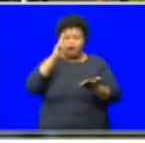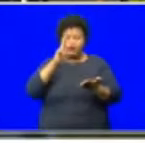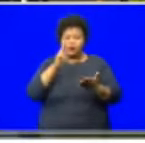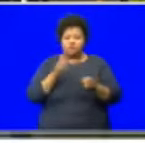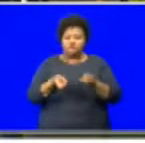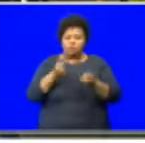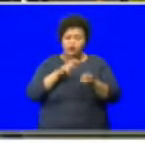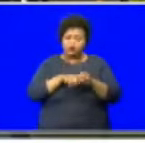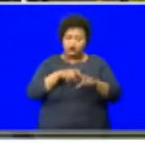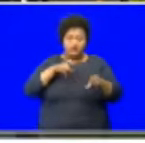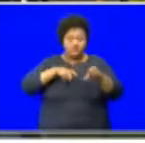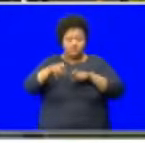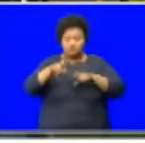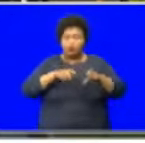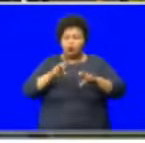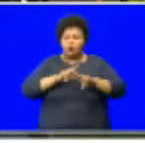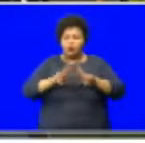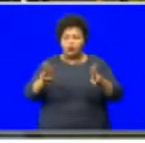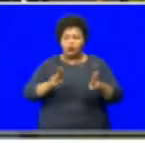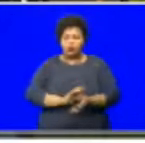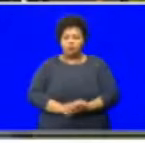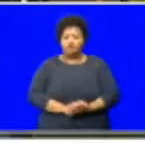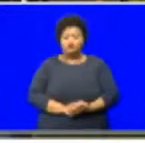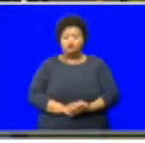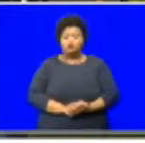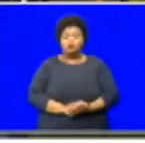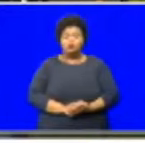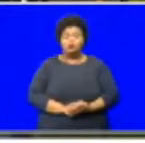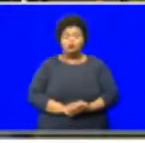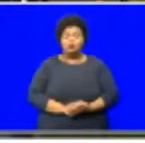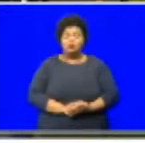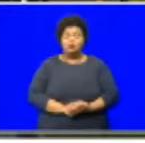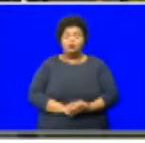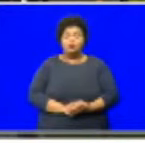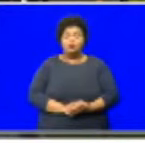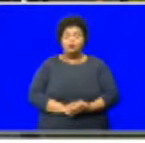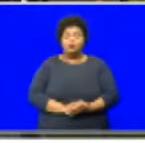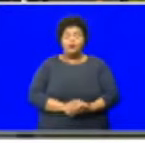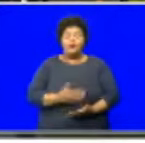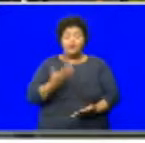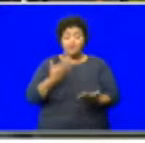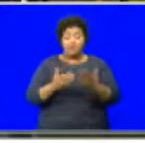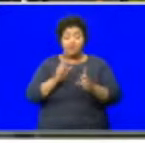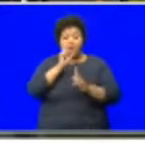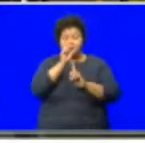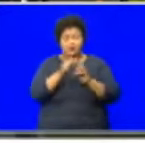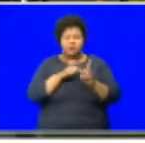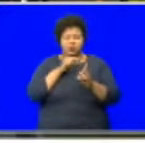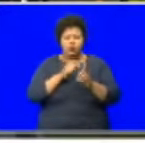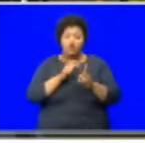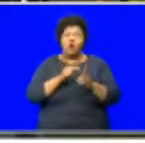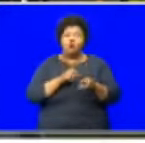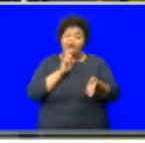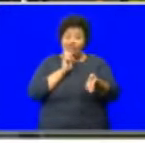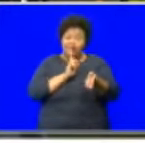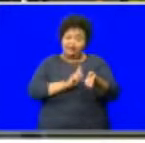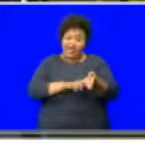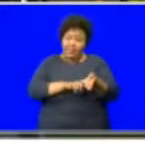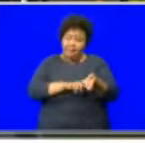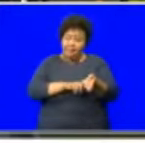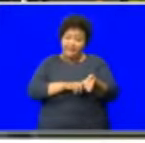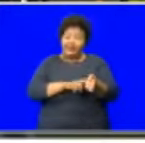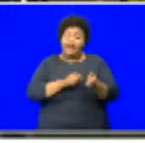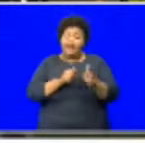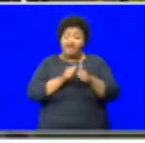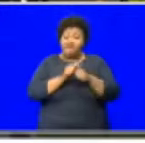kutournament yabo kudinga kanze abe nesikhathi lesingakanani kulelo live lokuthi abe eligible ukudlala. So sibenayo le challenge